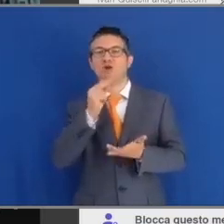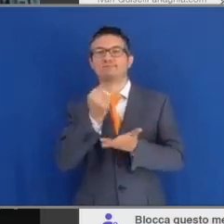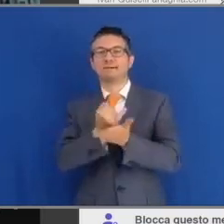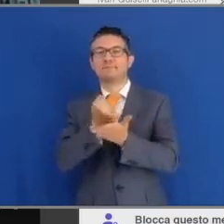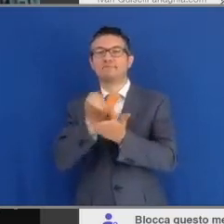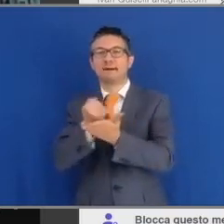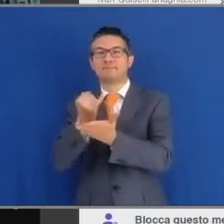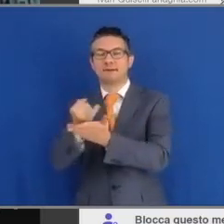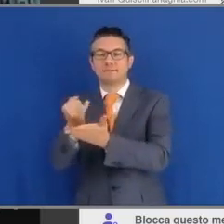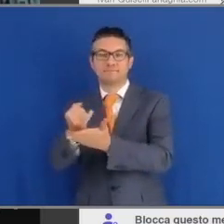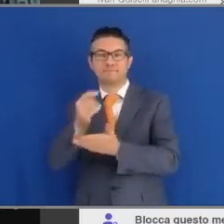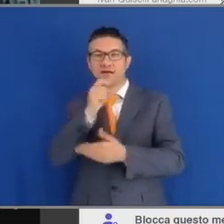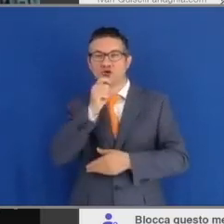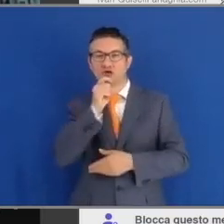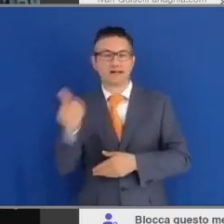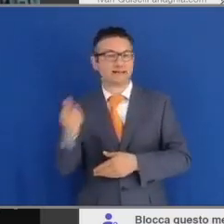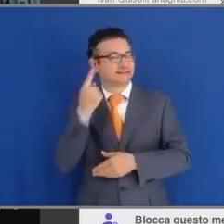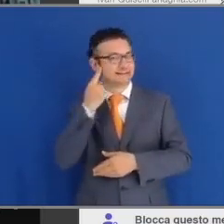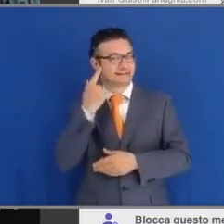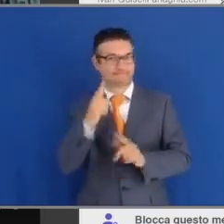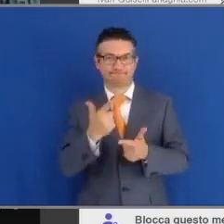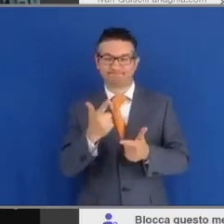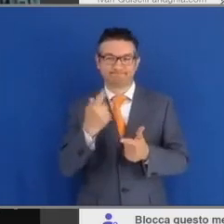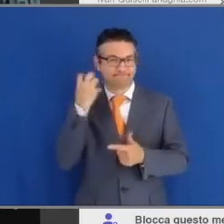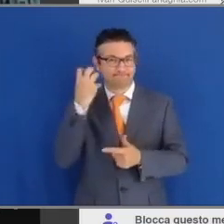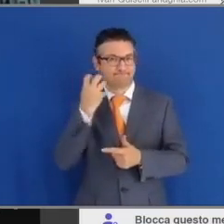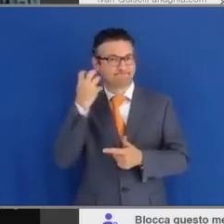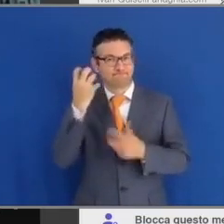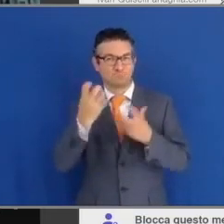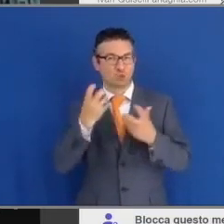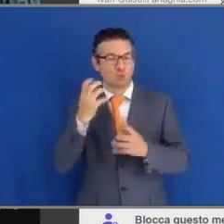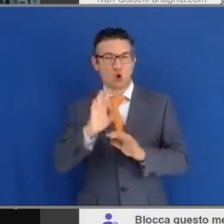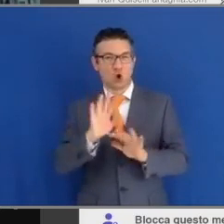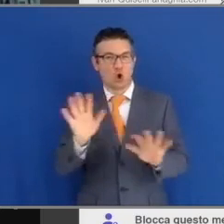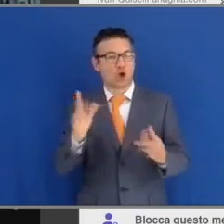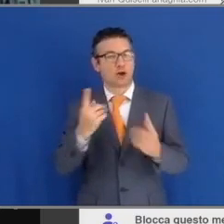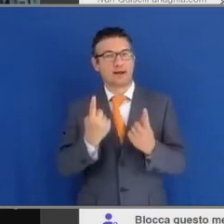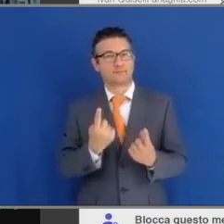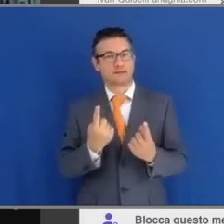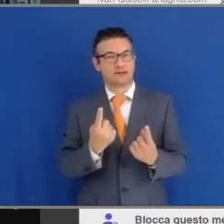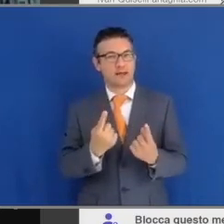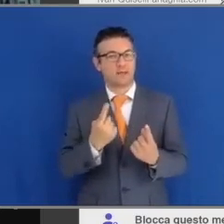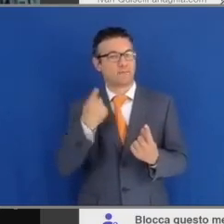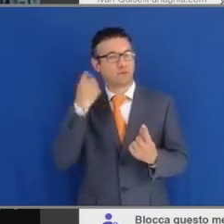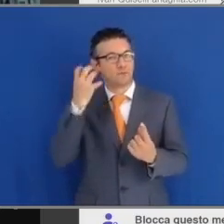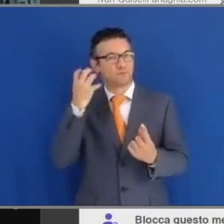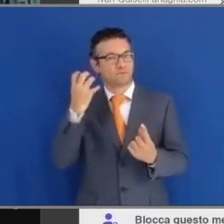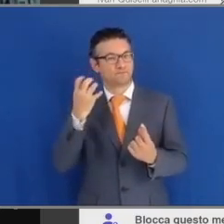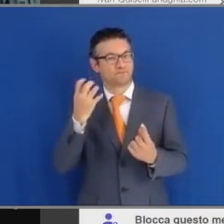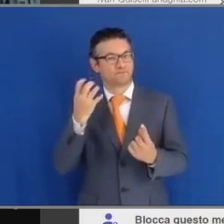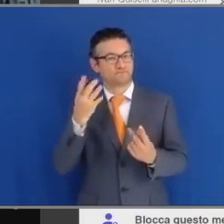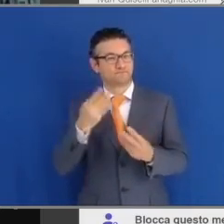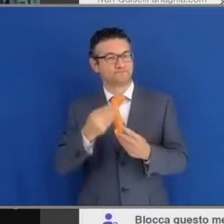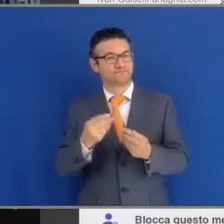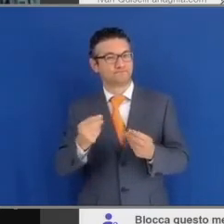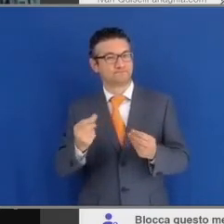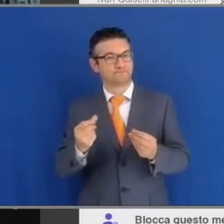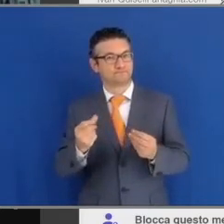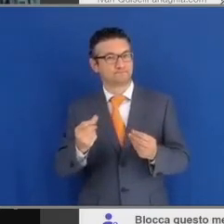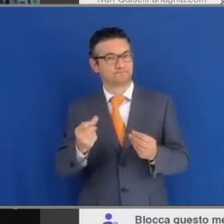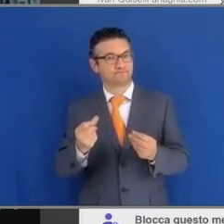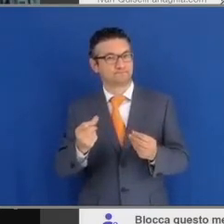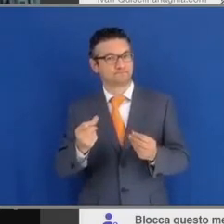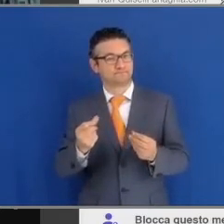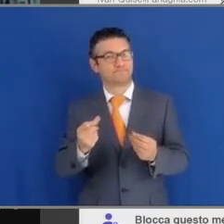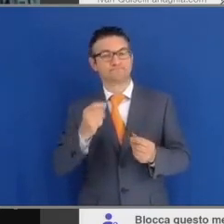che c'è adesso a Roma, come nelle altre città del Lazio, possa avere delle conseguenze? La seconda domanda è: la sanità